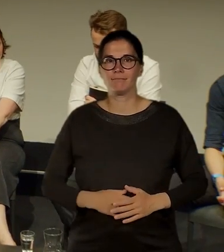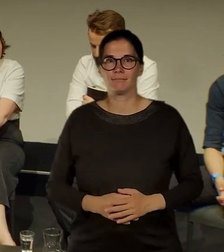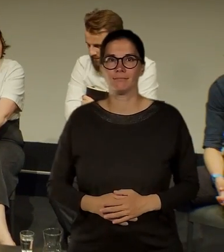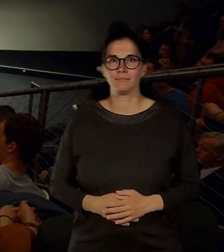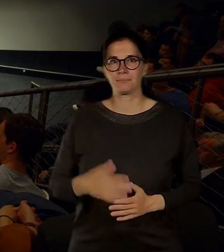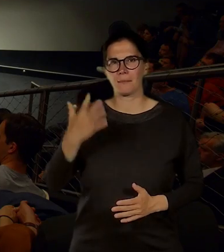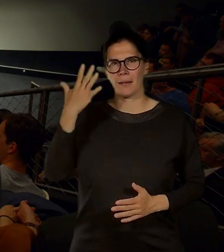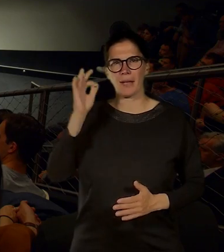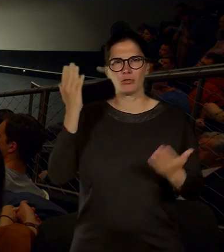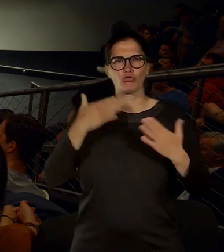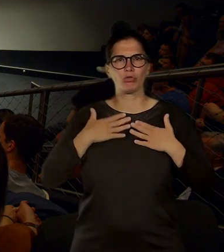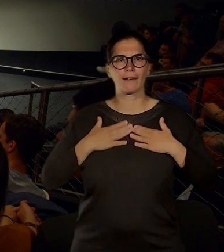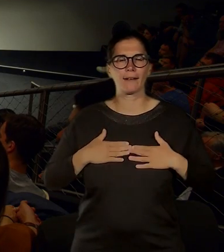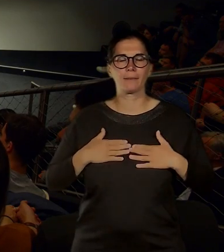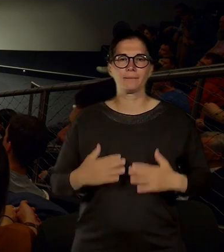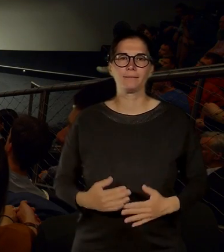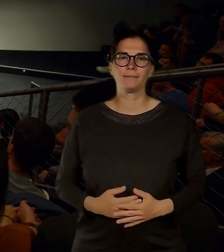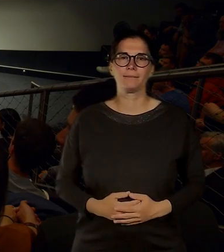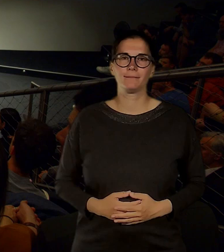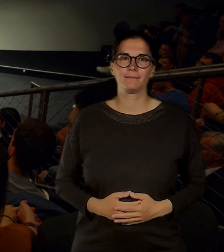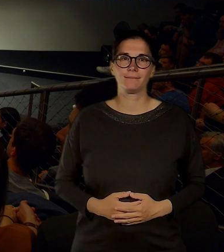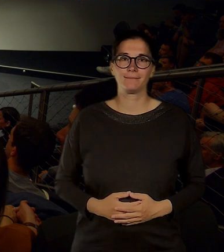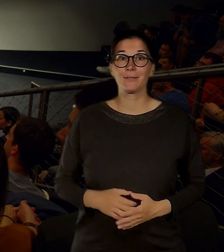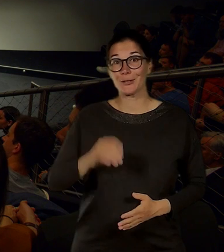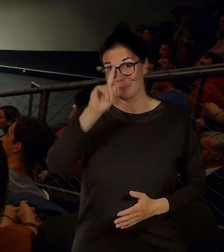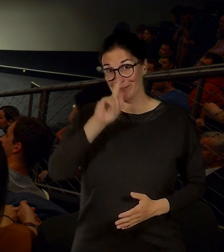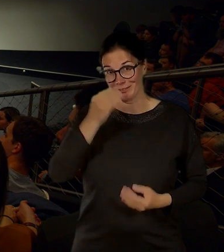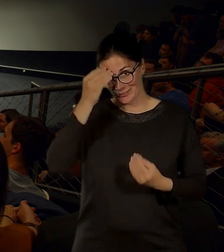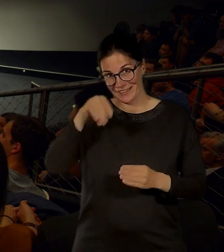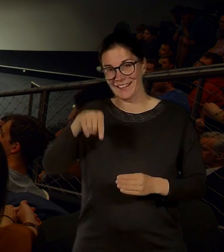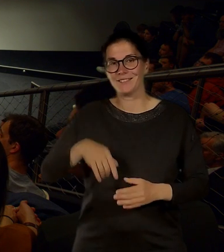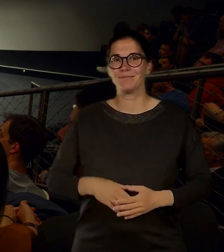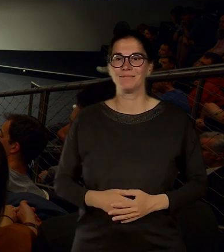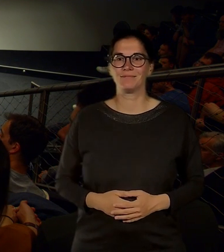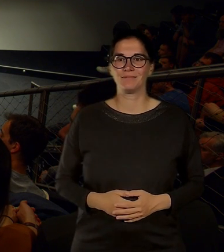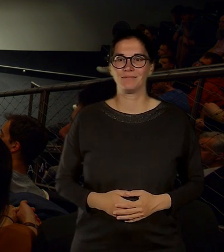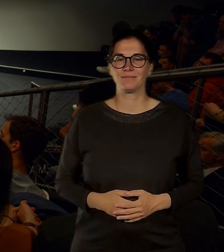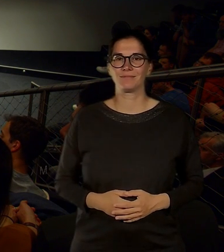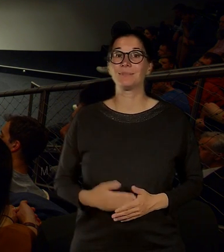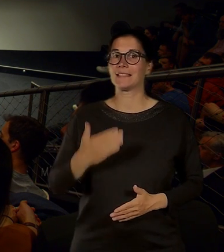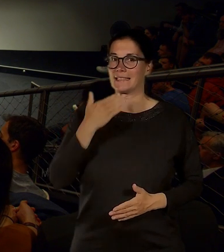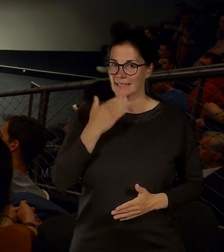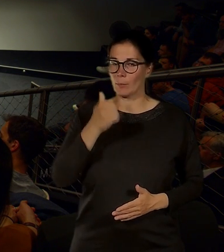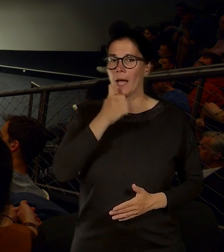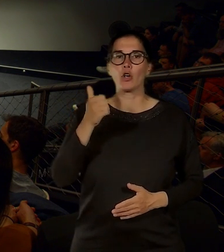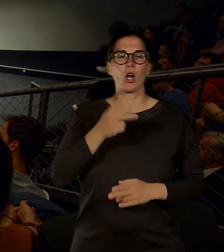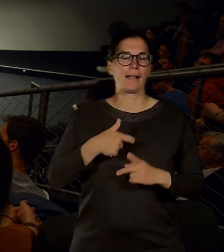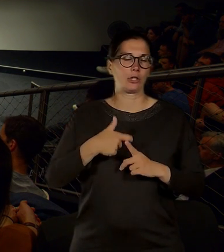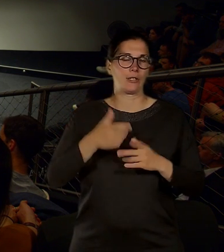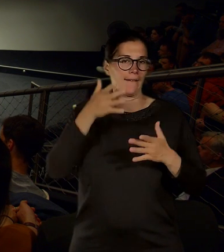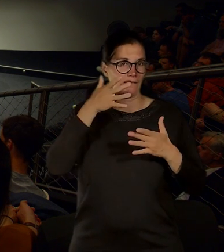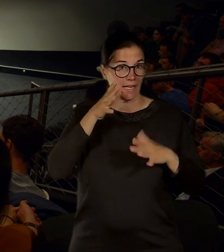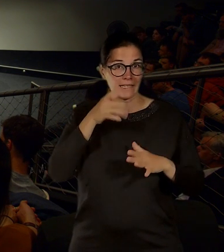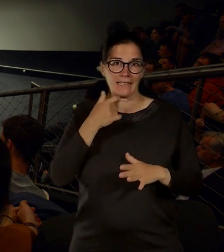paní v černém tričku. Dobrý večer, vítejte v kempu. Děkuju. Kateřina Veselá, já se chci zeptat